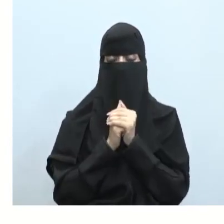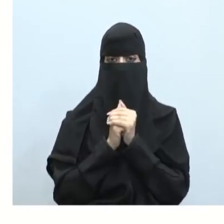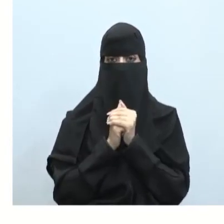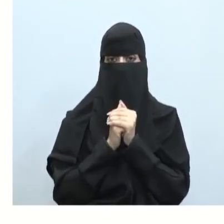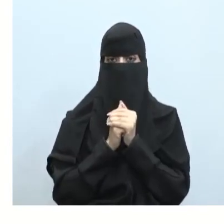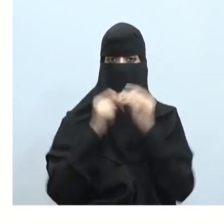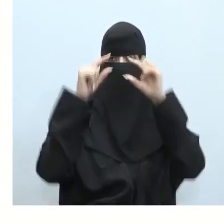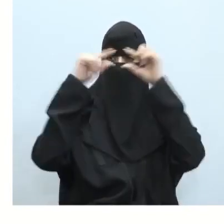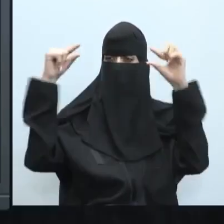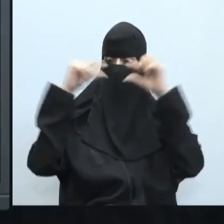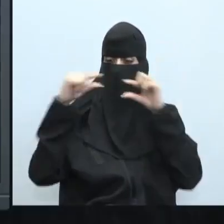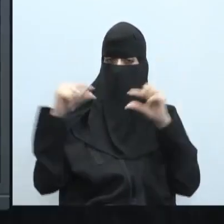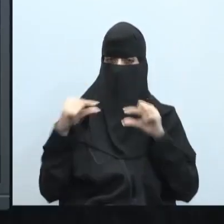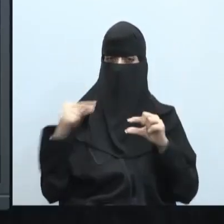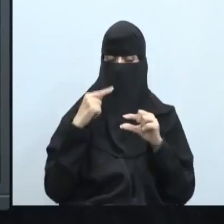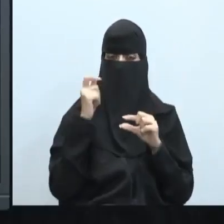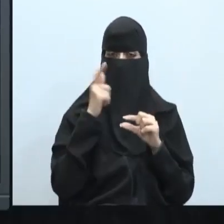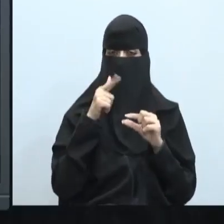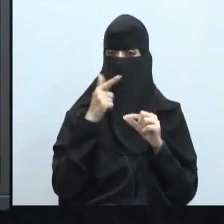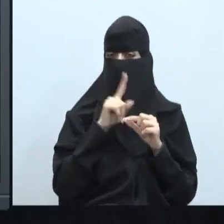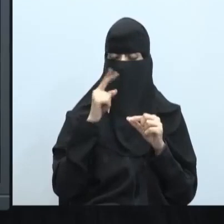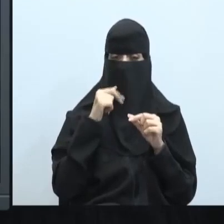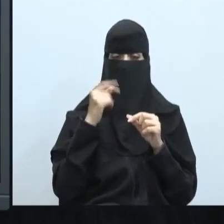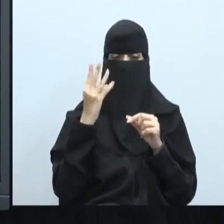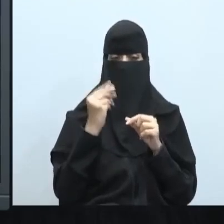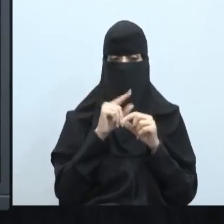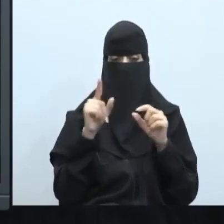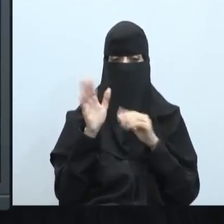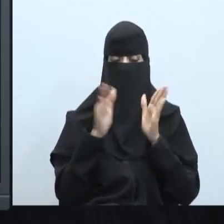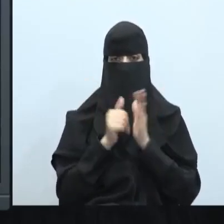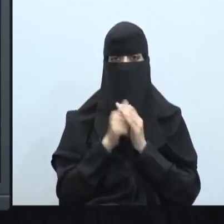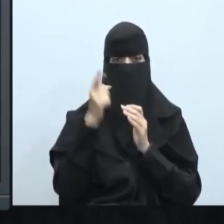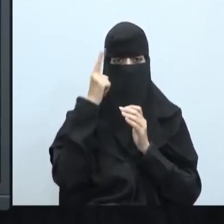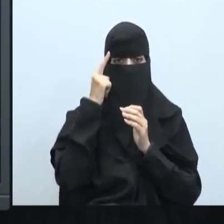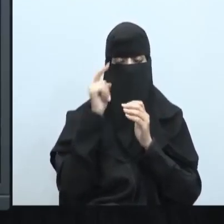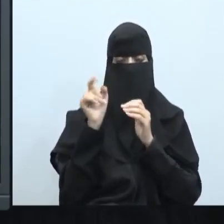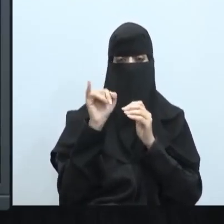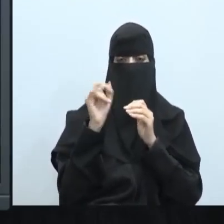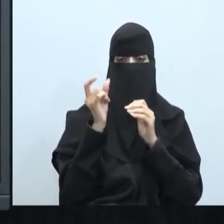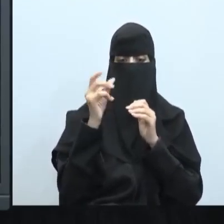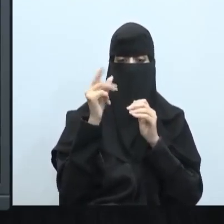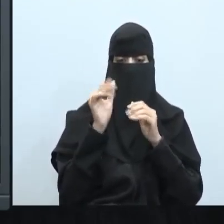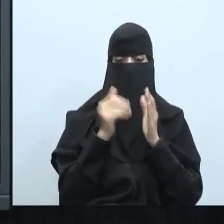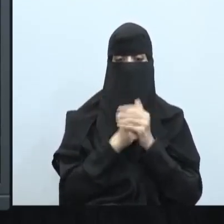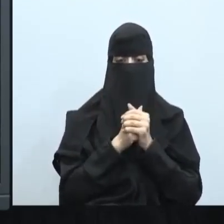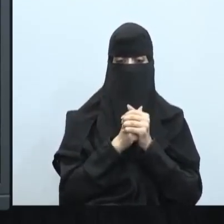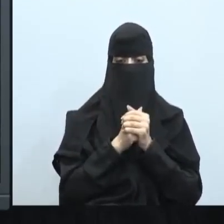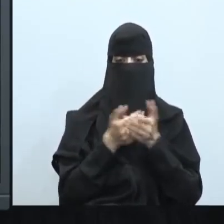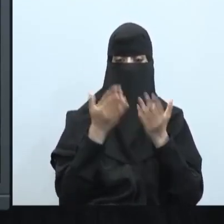بمعنى ان تضع امر غير منطقي امر رياضي او غير منطقي لديك في هذه العمليه تسمى